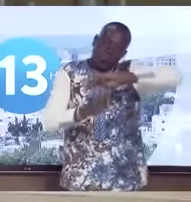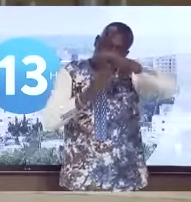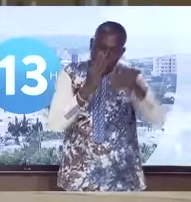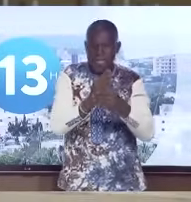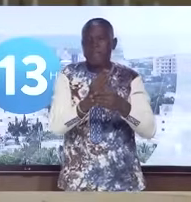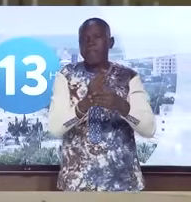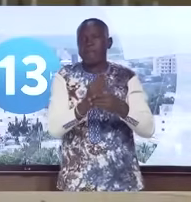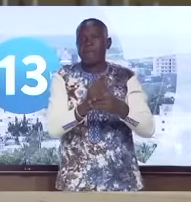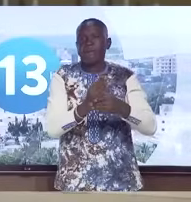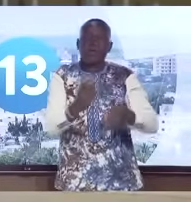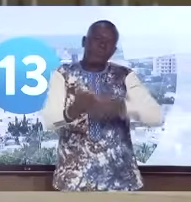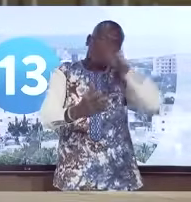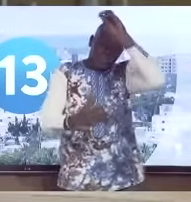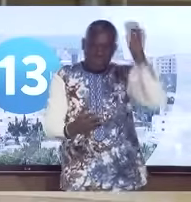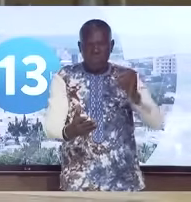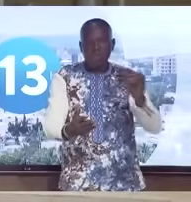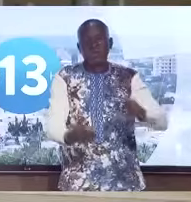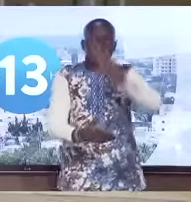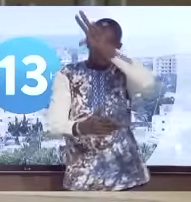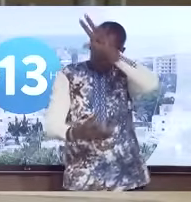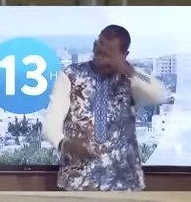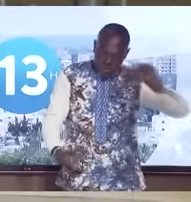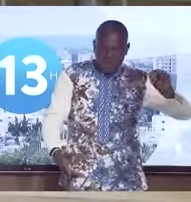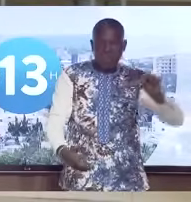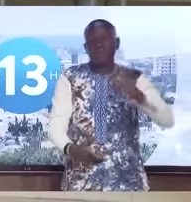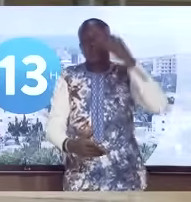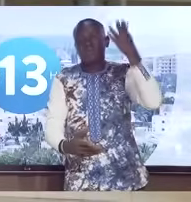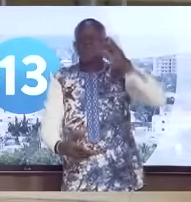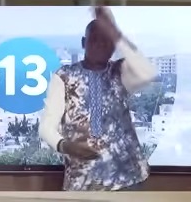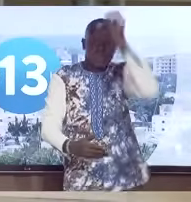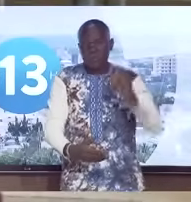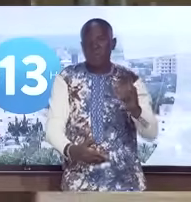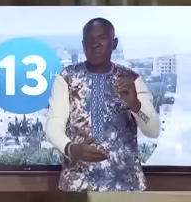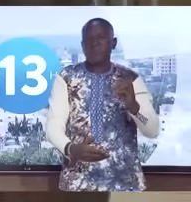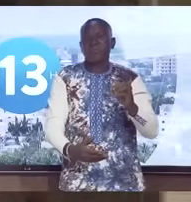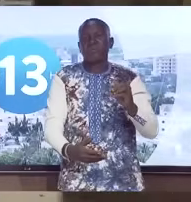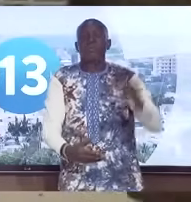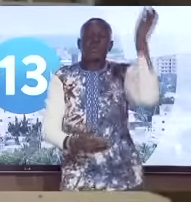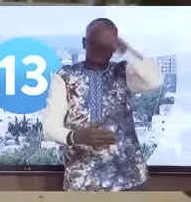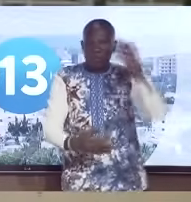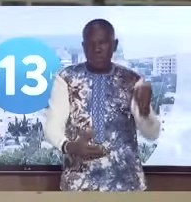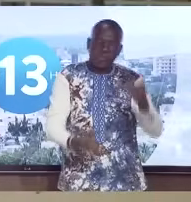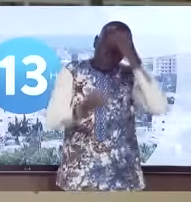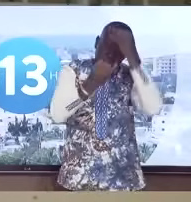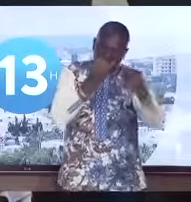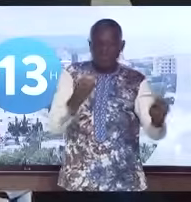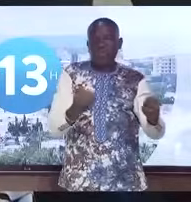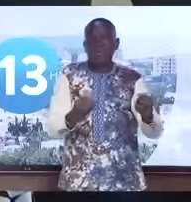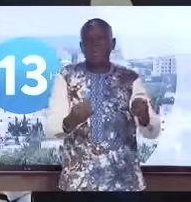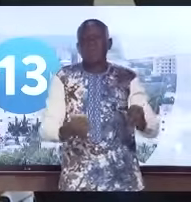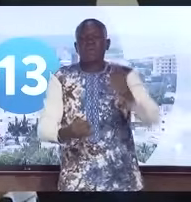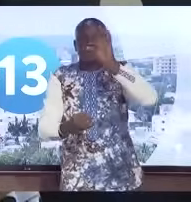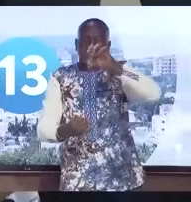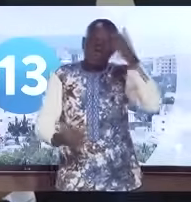un taux financier de 34% et un taux d'exécution physique d'environ